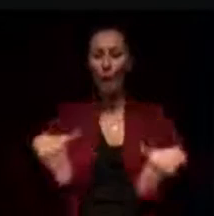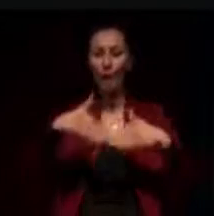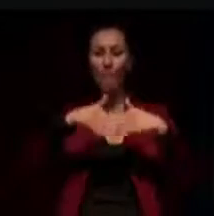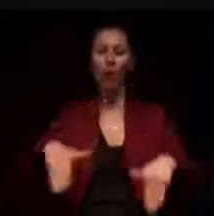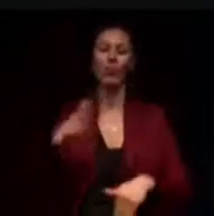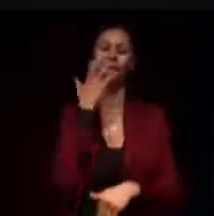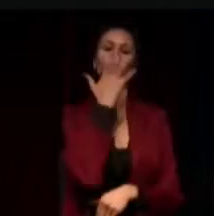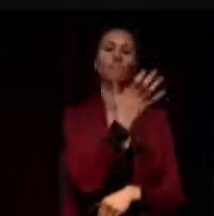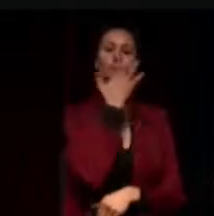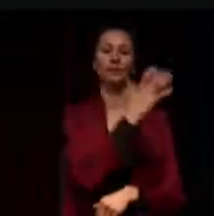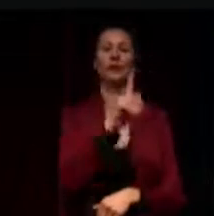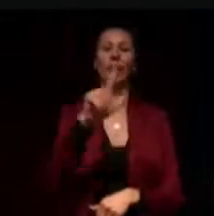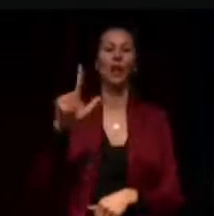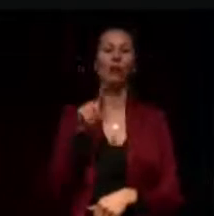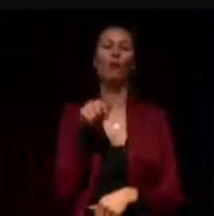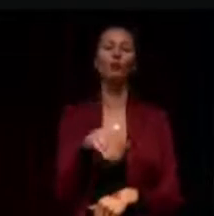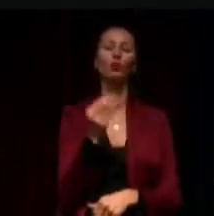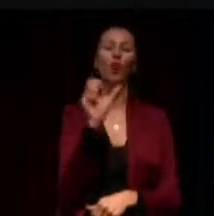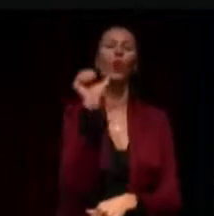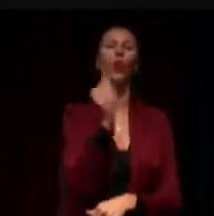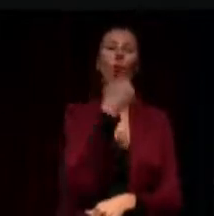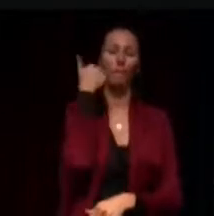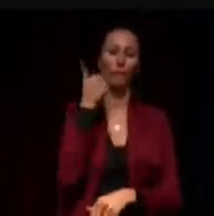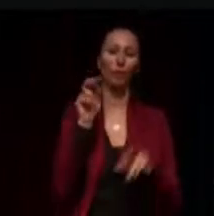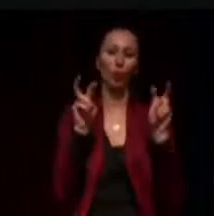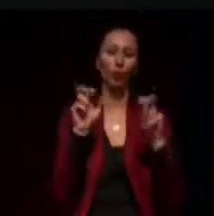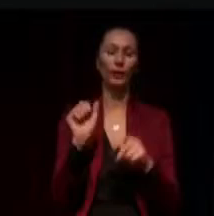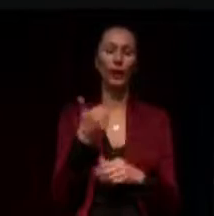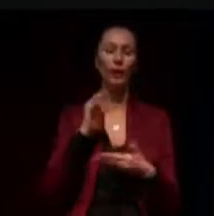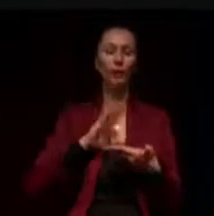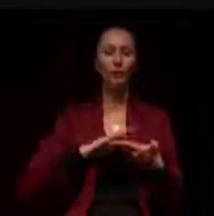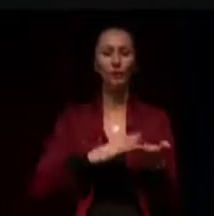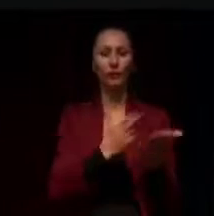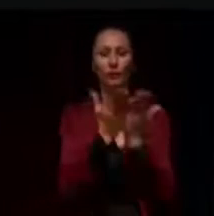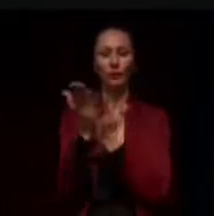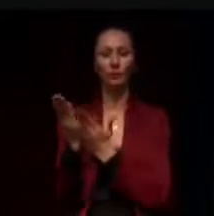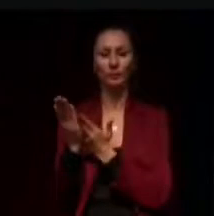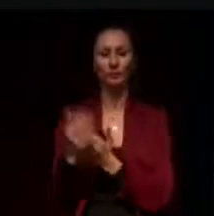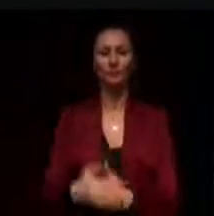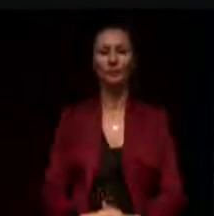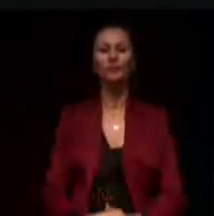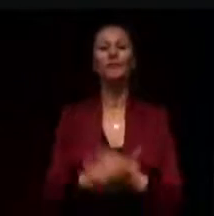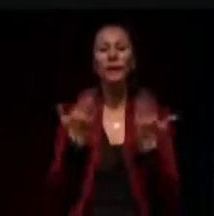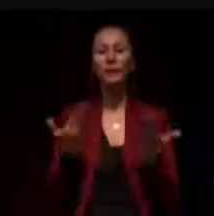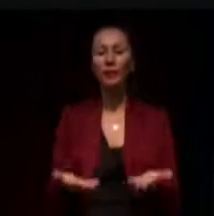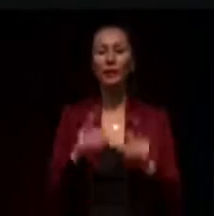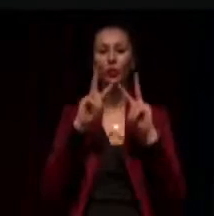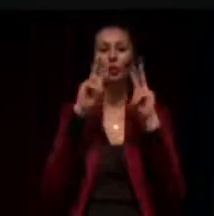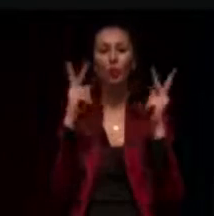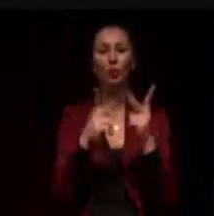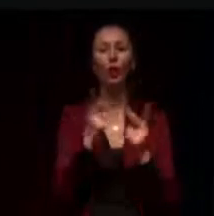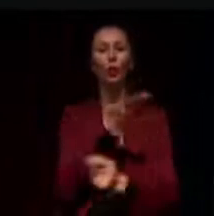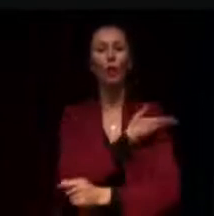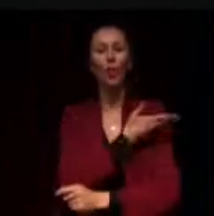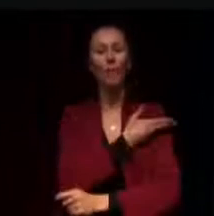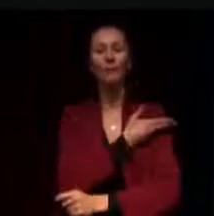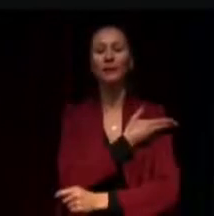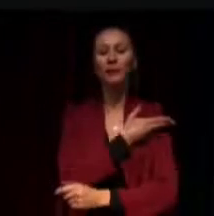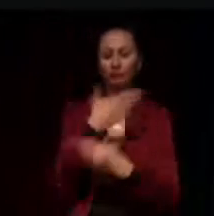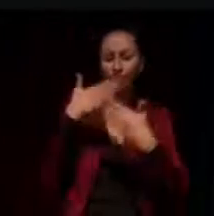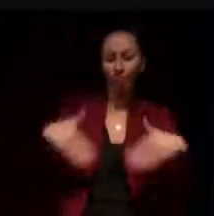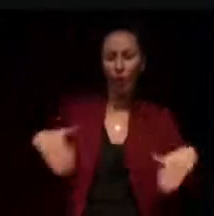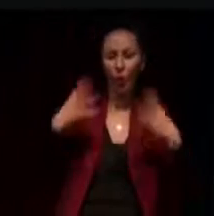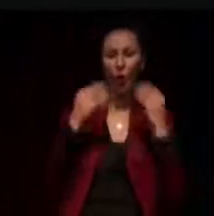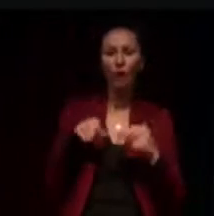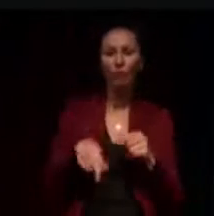önlemlerde bulunmamız gerekiyor. Bu çok önemli bir konu değerli arkadaşlarım. Zaten dünyayı ve ülkemizi etkisi altına